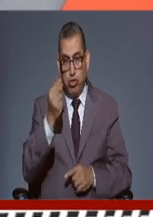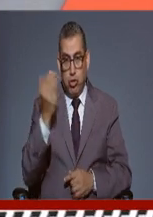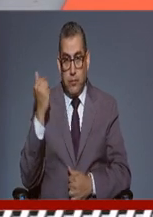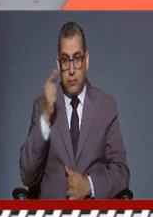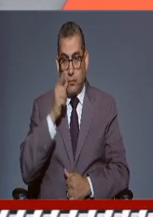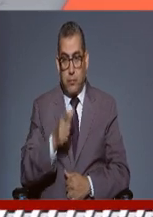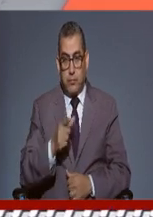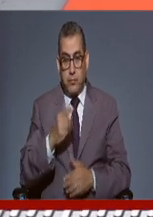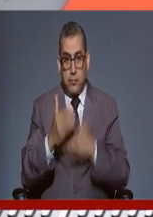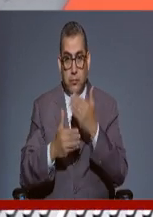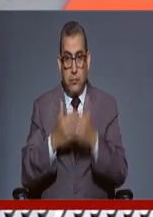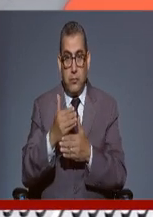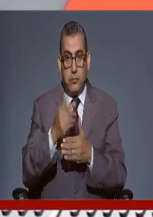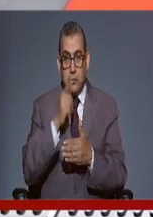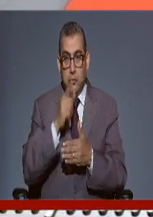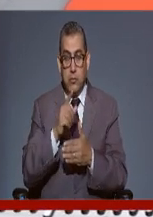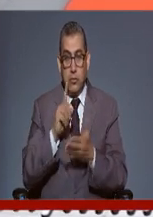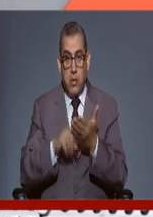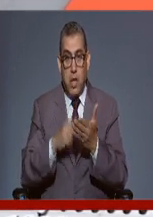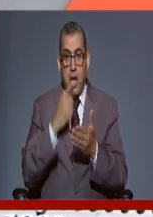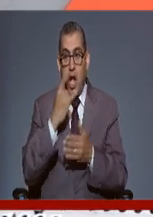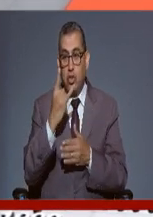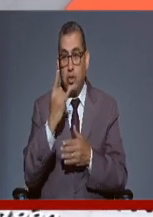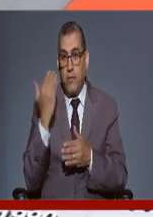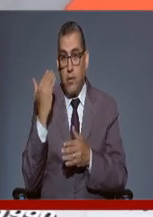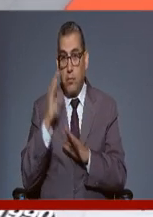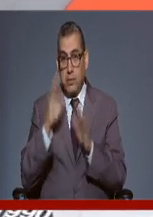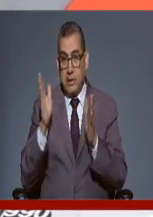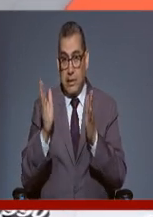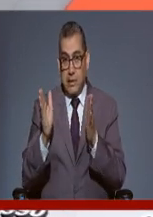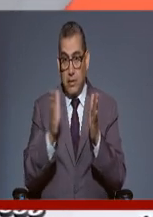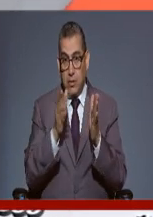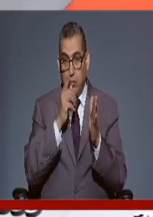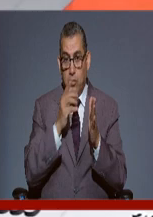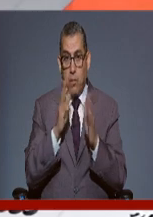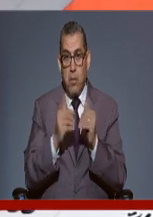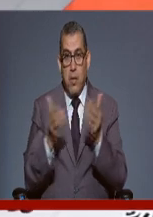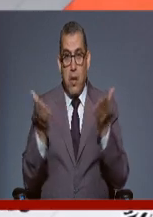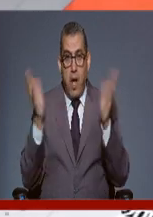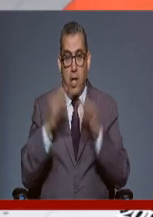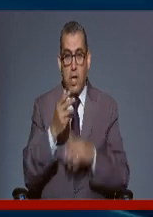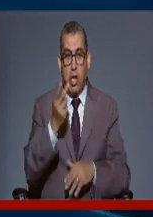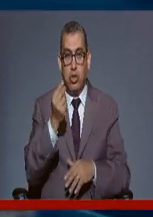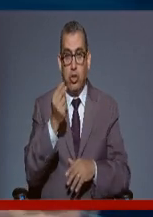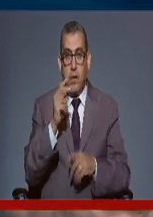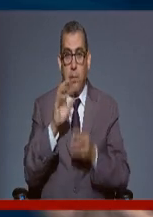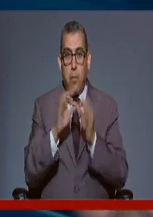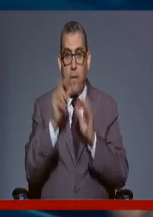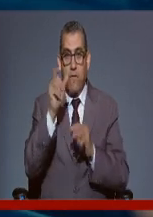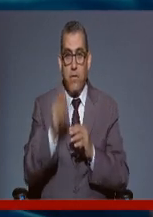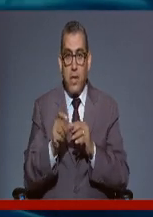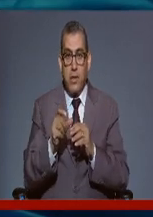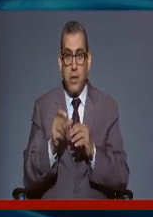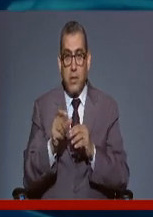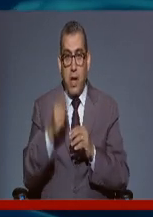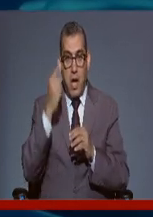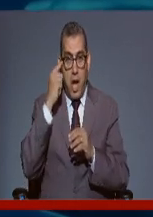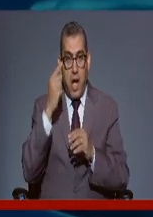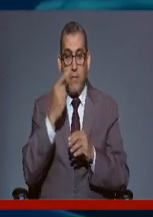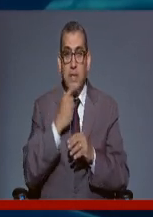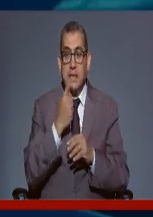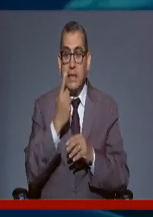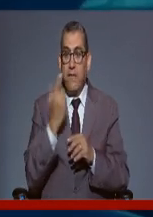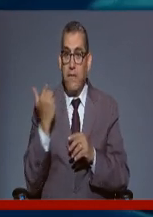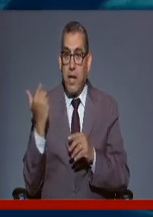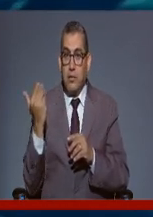والملفت ان في اخر عشر سنين بس منهم زدنا اكتر من عشرين مليون نسمه تعرف ان الدقيقه اللي